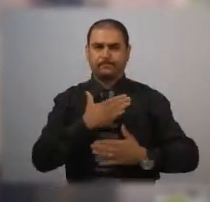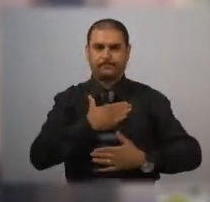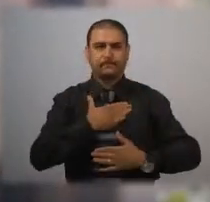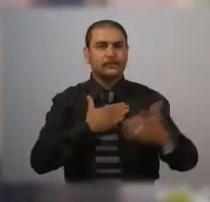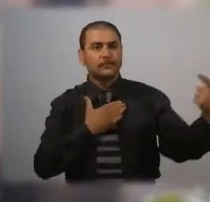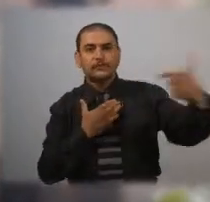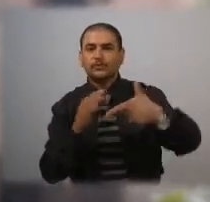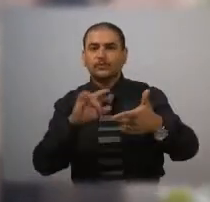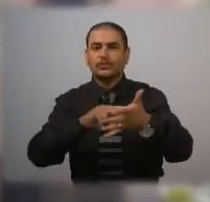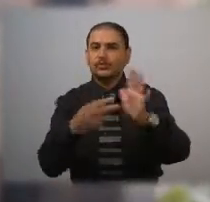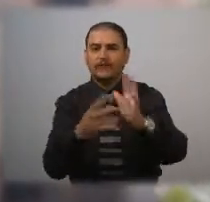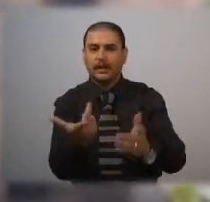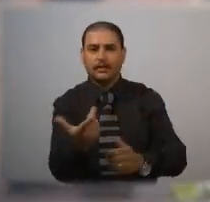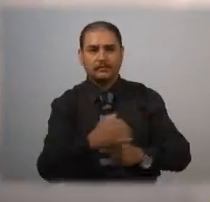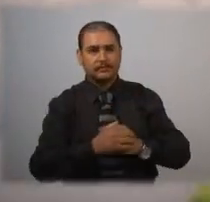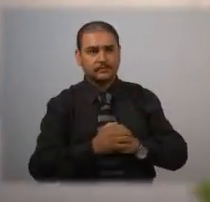مشكله مع السلامة